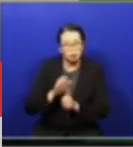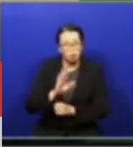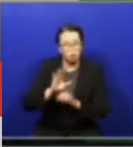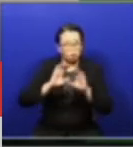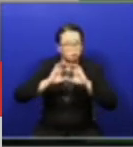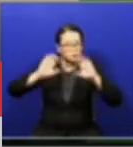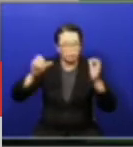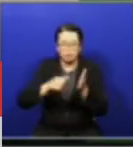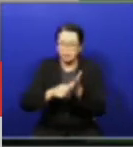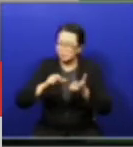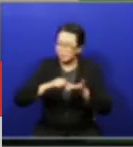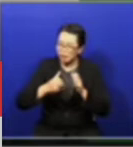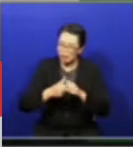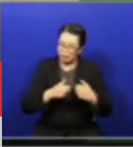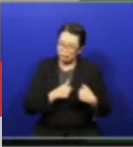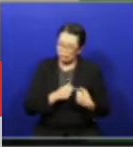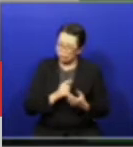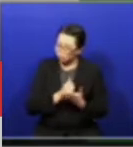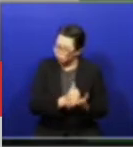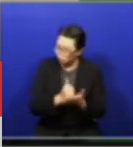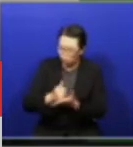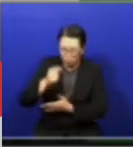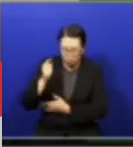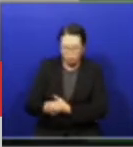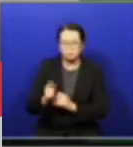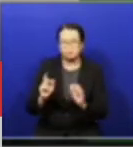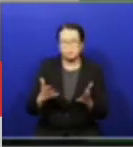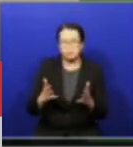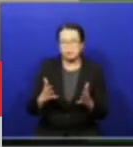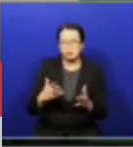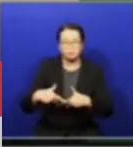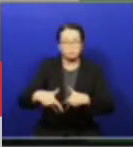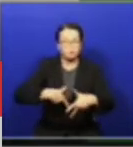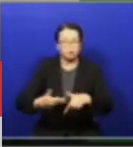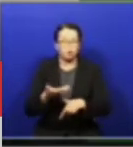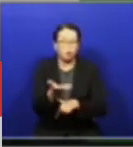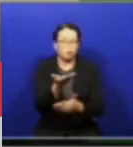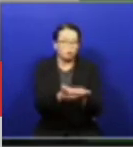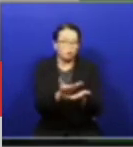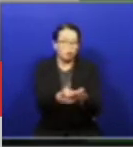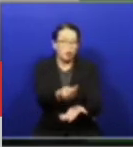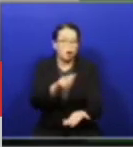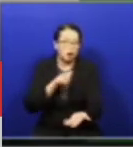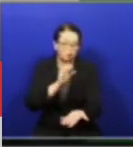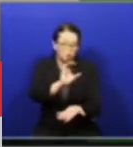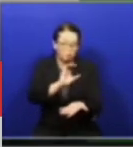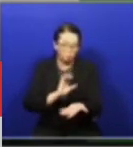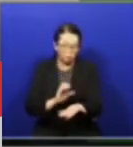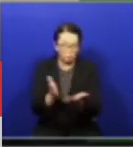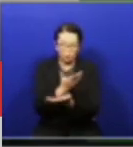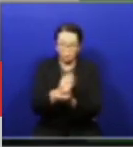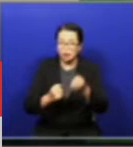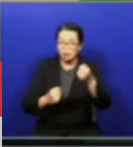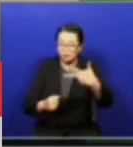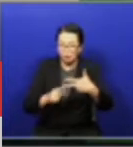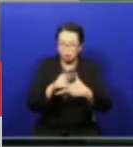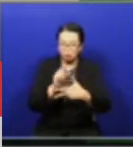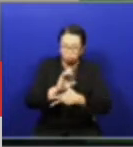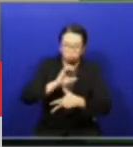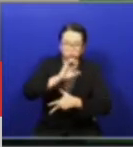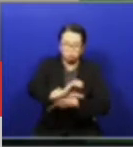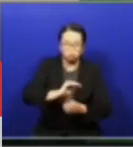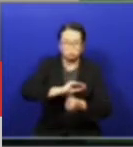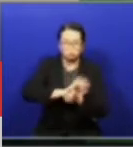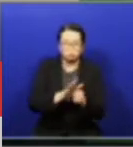บาลปรากฏว่าพี่น้องที่ขอเงินชดเชยเอาล่ะคุณแบ่งไป3กองคุณบอกคุณจะไปช่วยโควิดอย่างเดียวไม่ได้